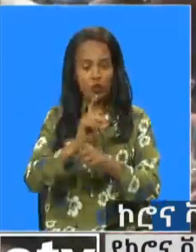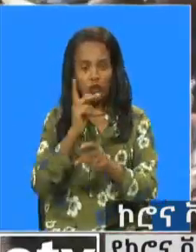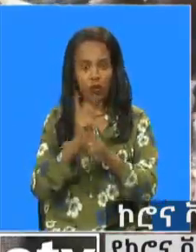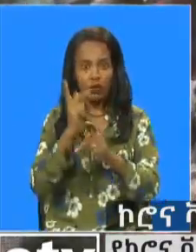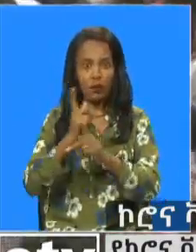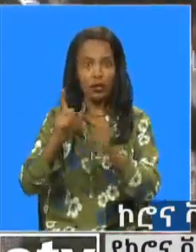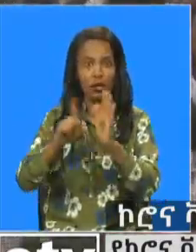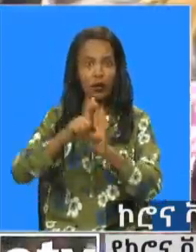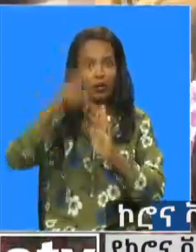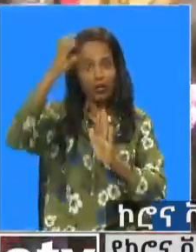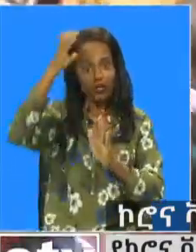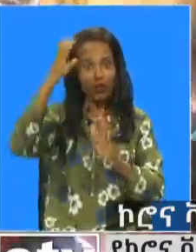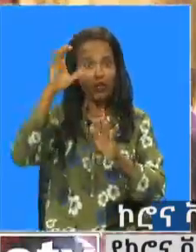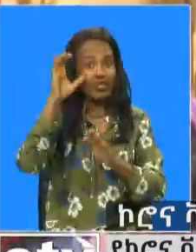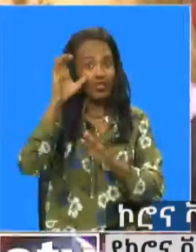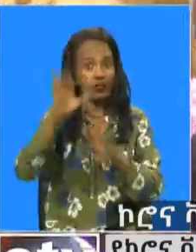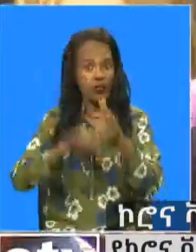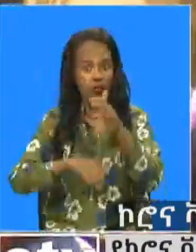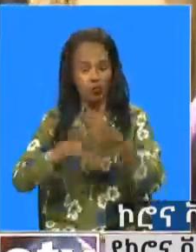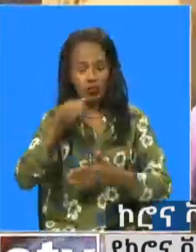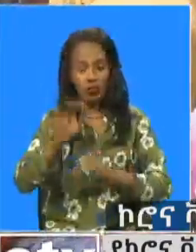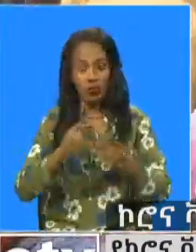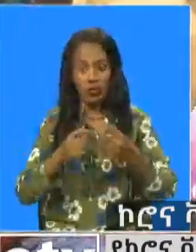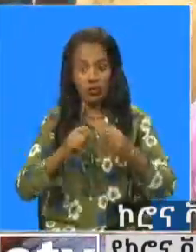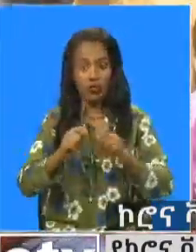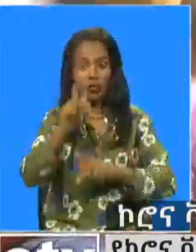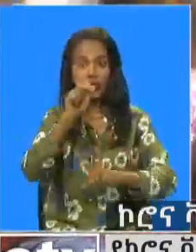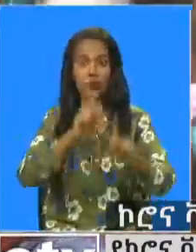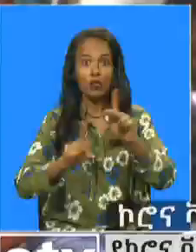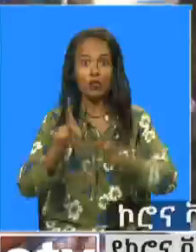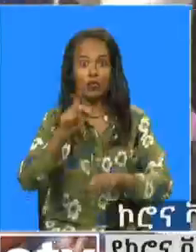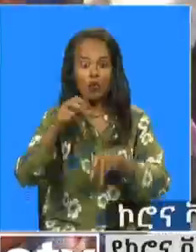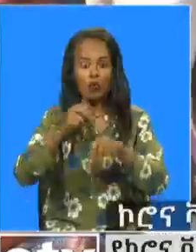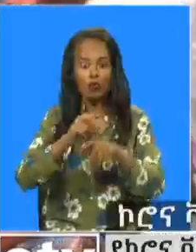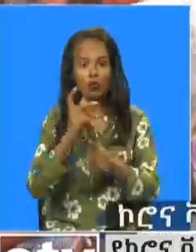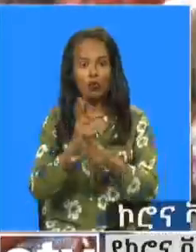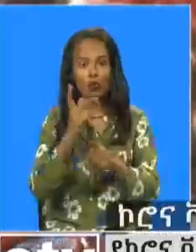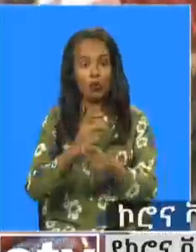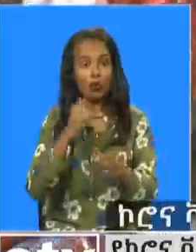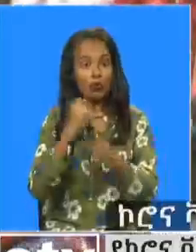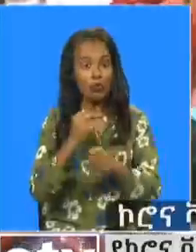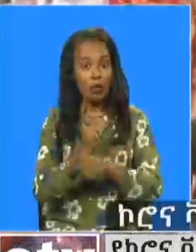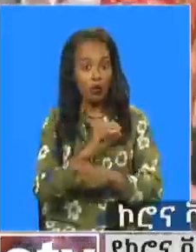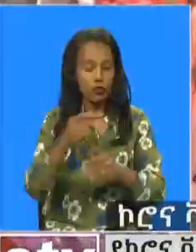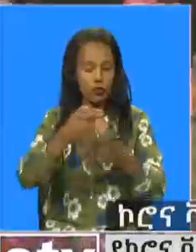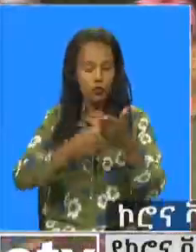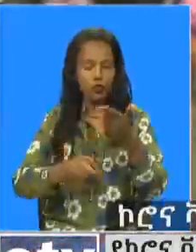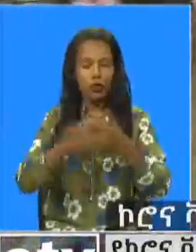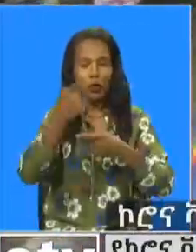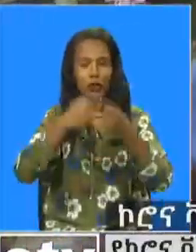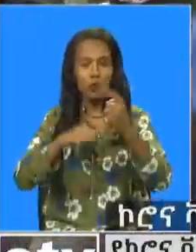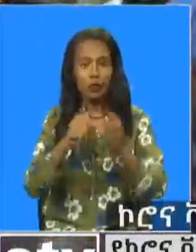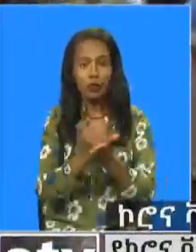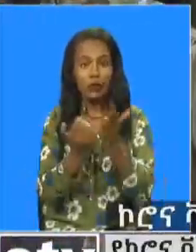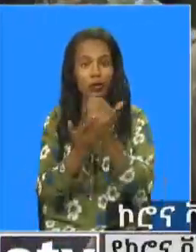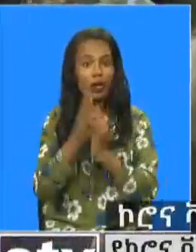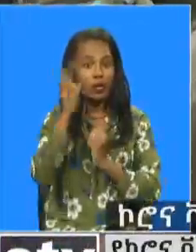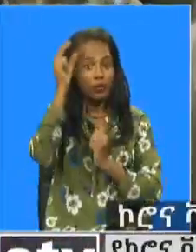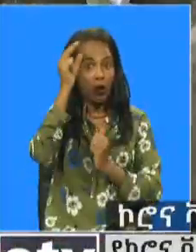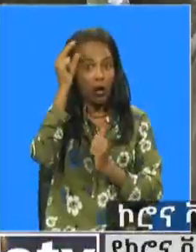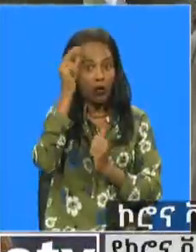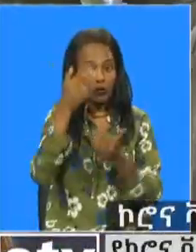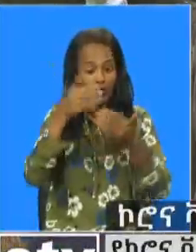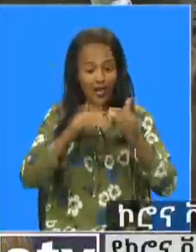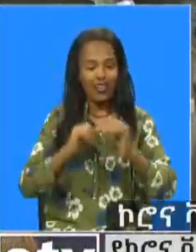ህገ መንግስታዊ ግዴታውን ለመወጣት በሚያደርገው ጥረት ህብረተሰቡ ወቅቱን ተከትሎ የተባበረባቸውና ውጤት ያመጣባቸው የመረዳዳት ባህሎችን